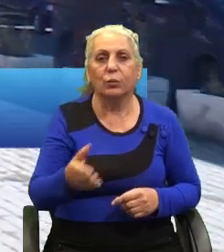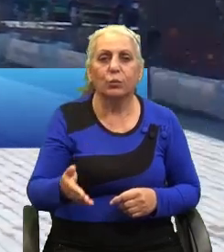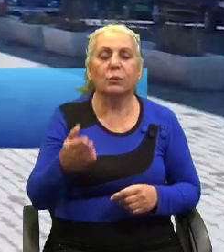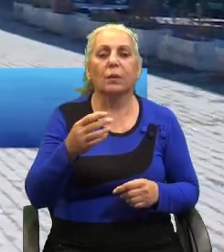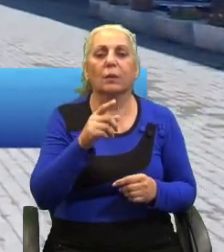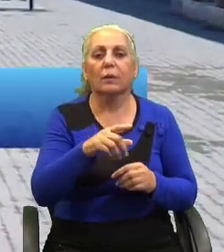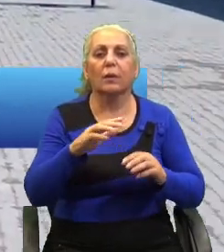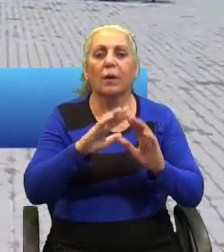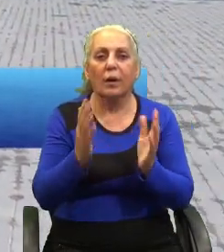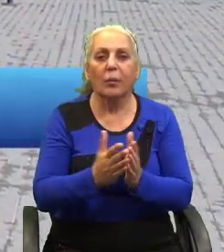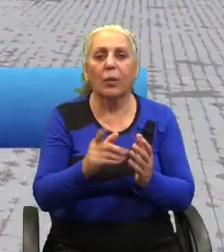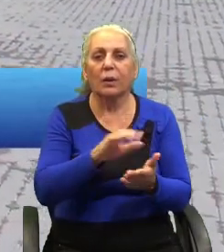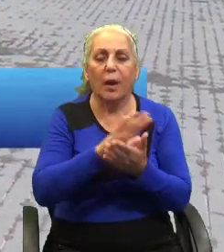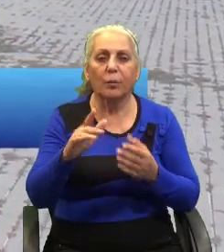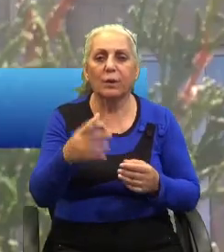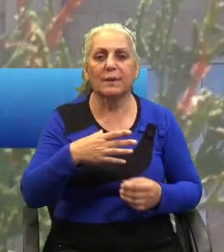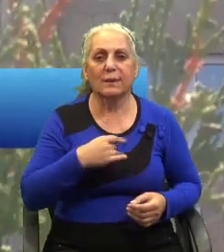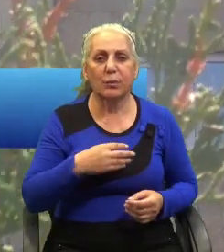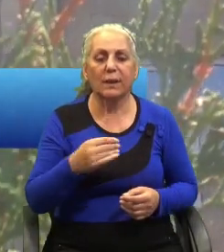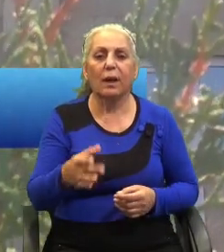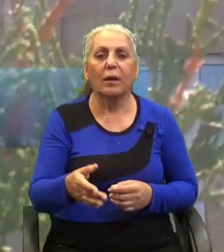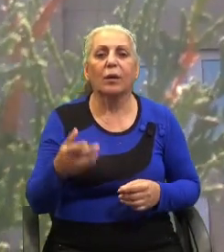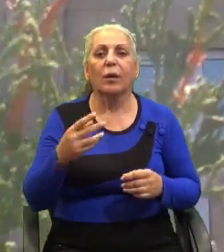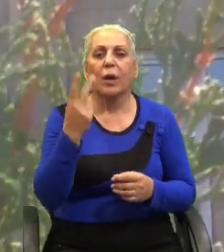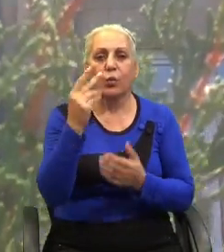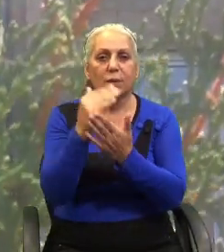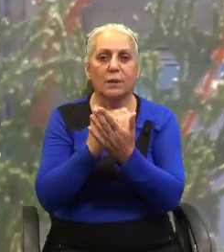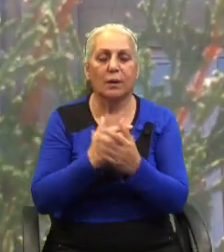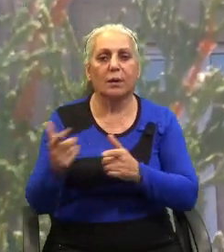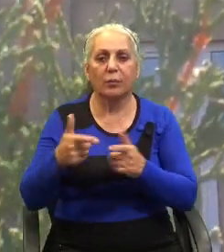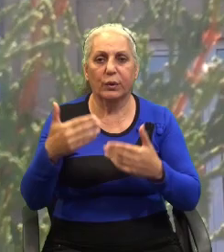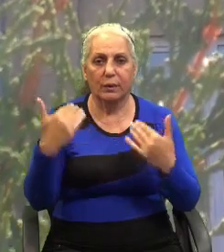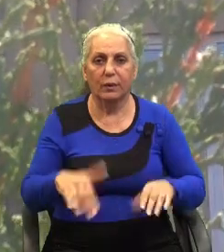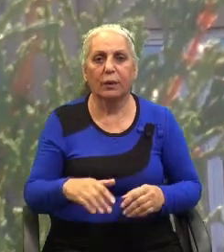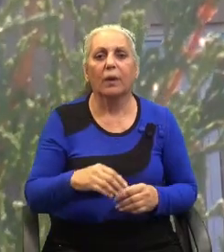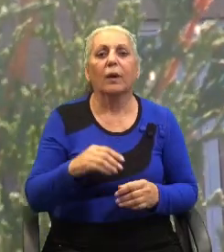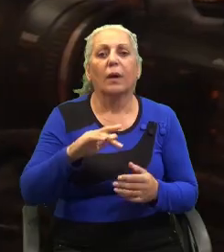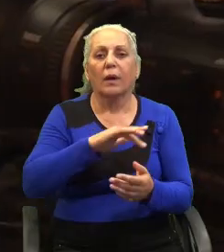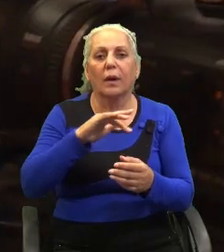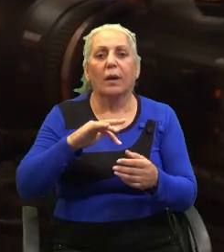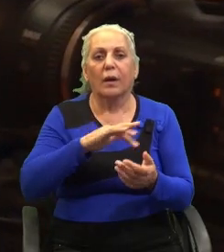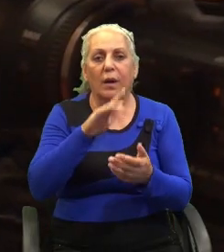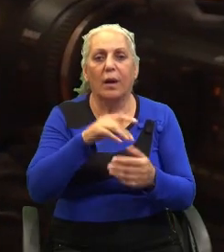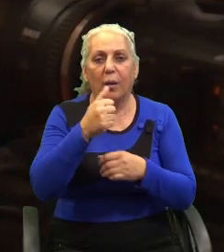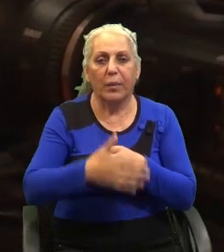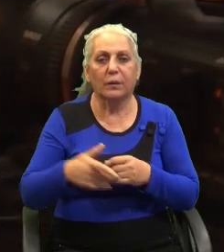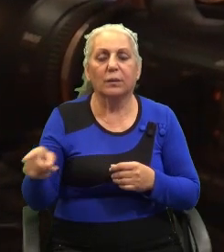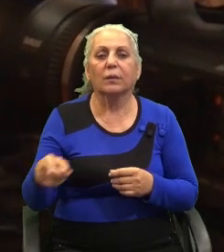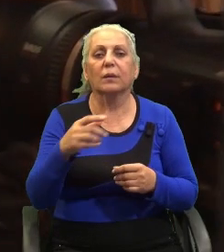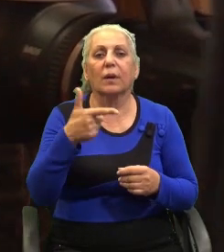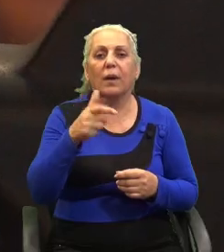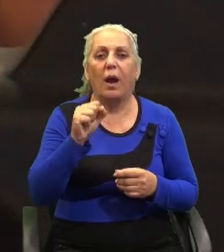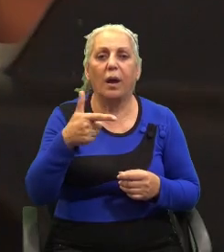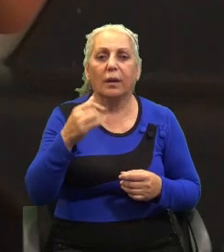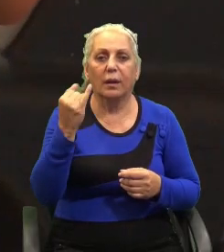համագործակցությամբ կամ սուբվենցիոն լուծումներով Սպիտակում երկու ծրագիր է իրականացվում։ Քաղաքապետ Գագիկ Սահակյանը դիտարկում է անում, ասվում է